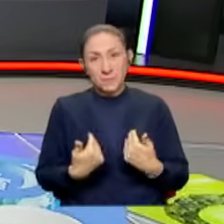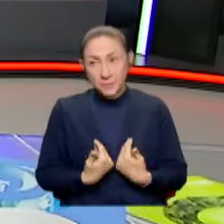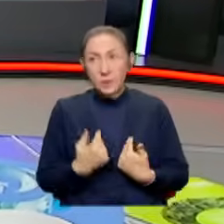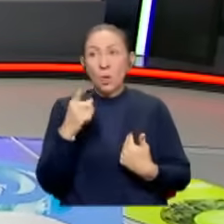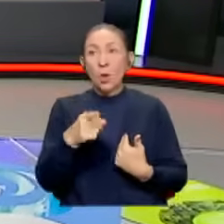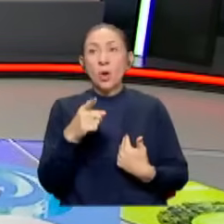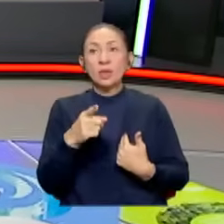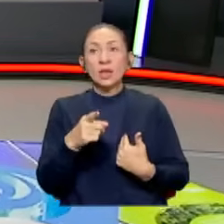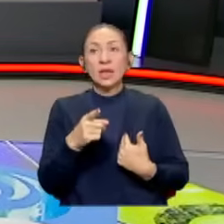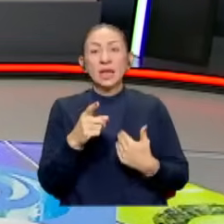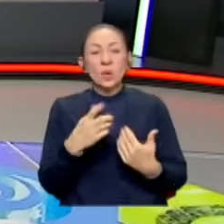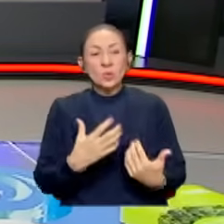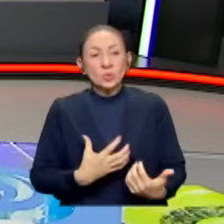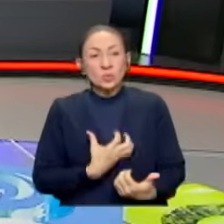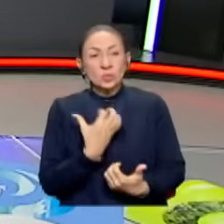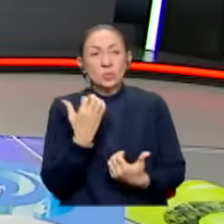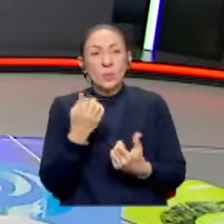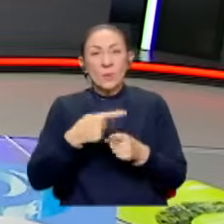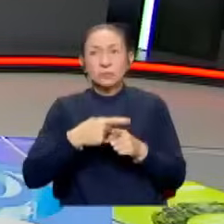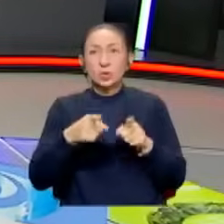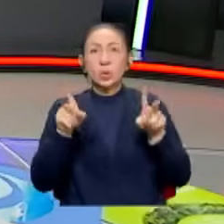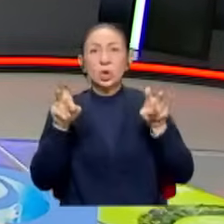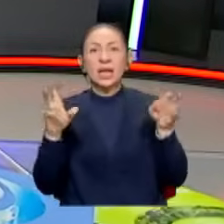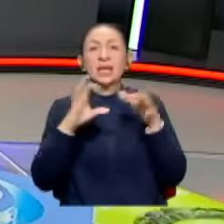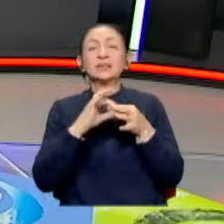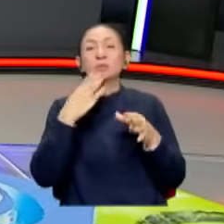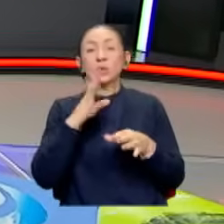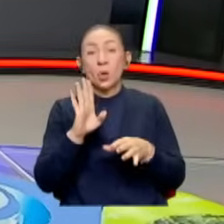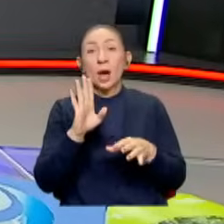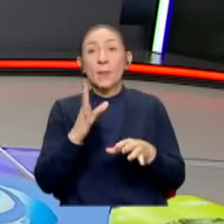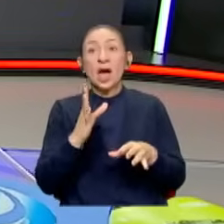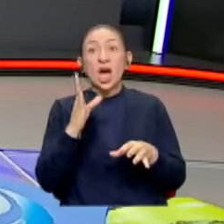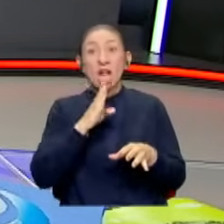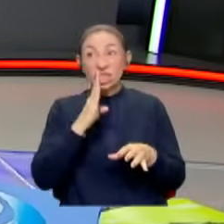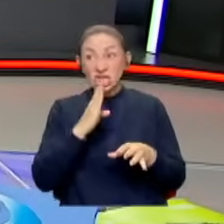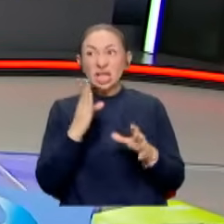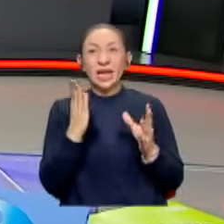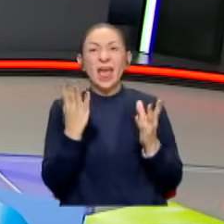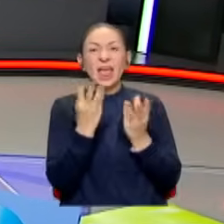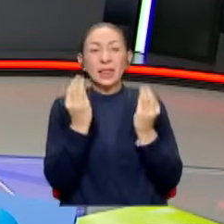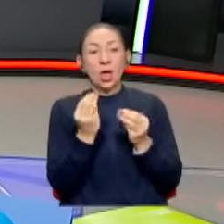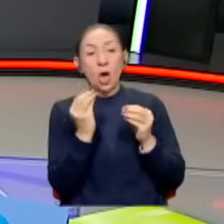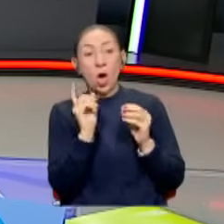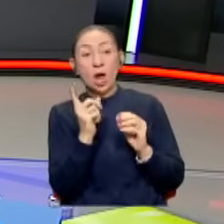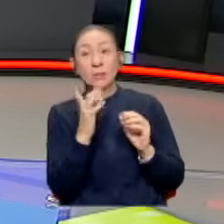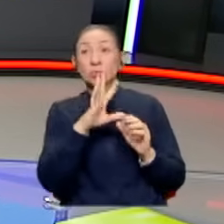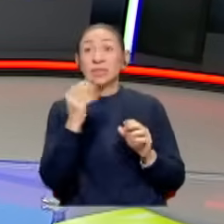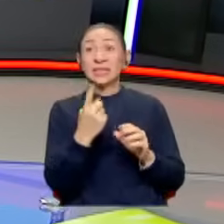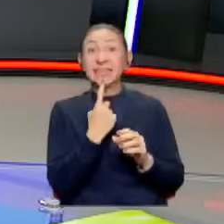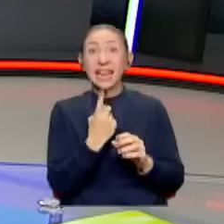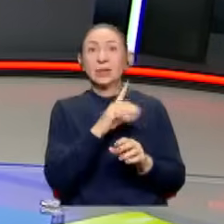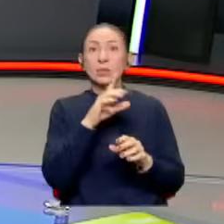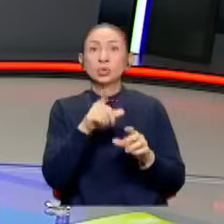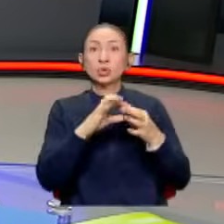oradaki acı biber paylaşımının Bu konuyla bir ilgisi yoktur fakat acı en iyi öğretmendir Bütün dillerde de bu söz